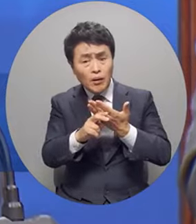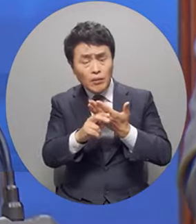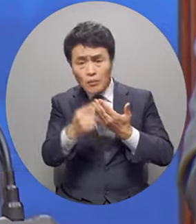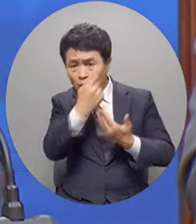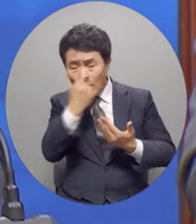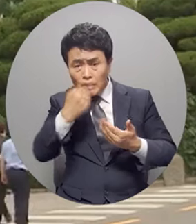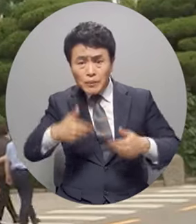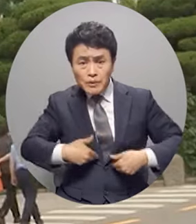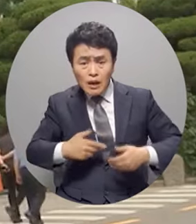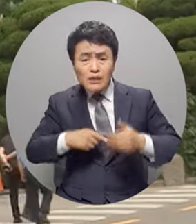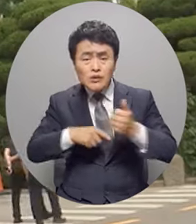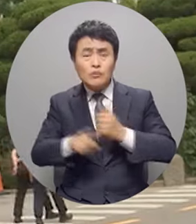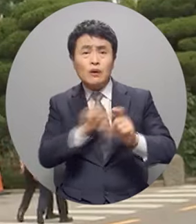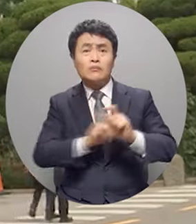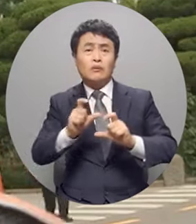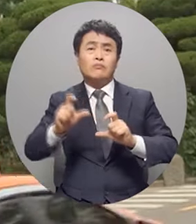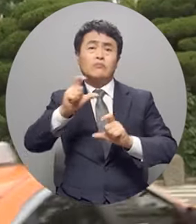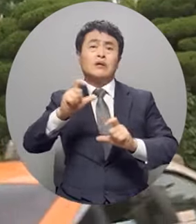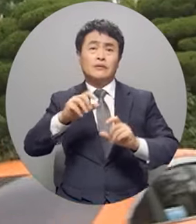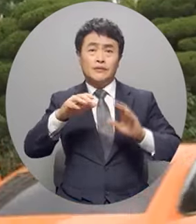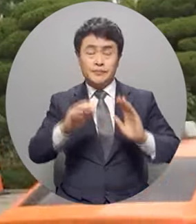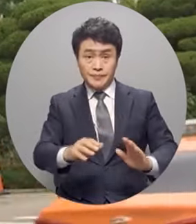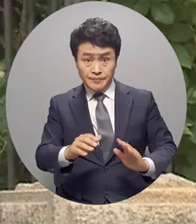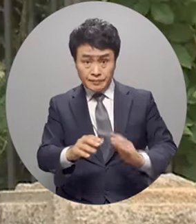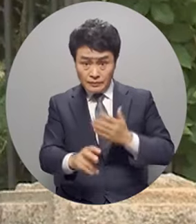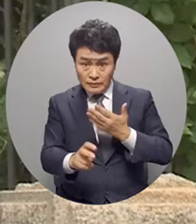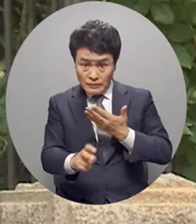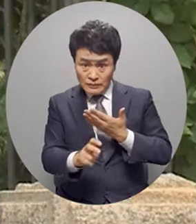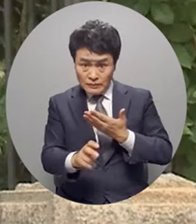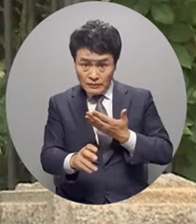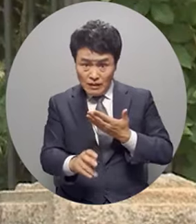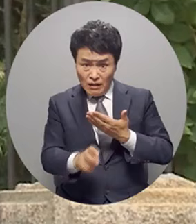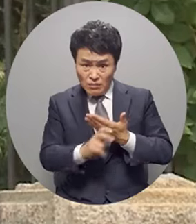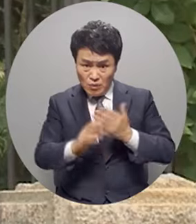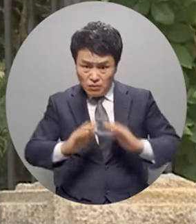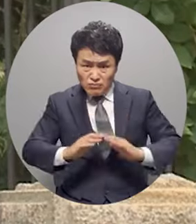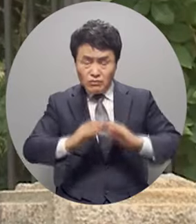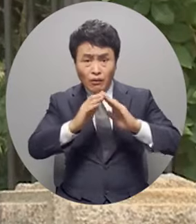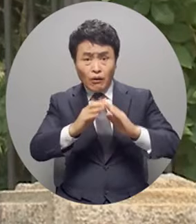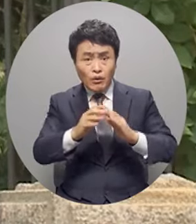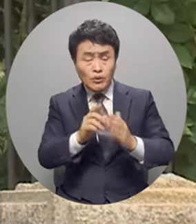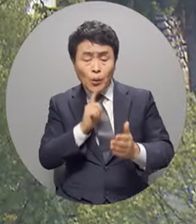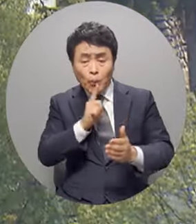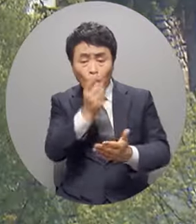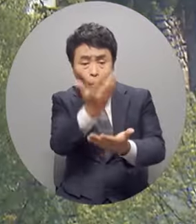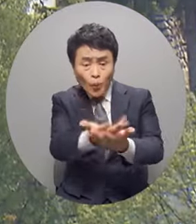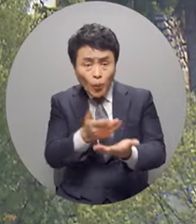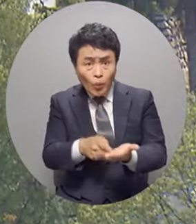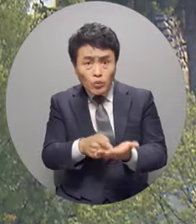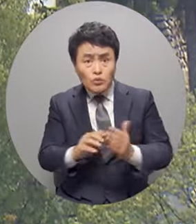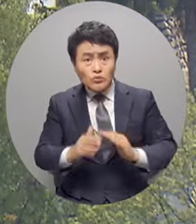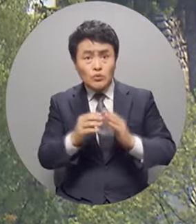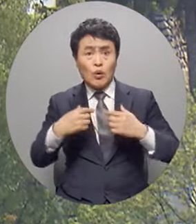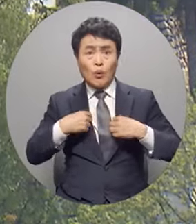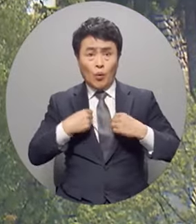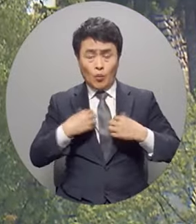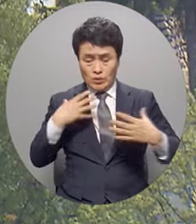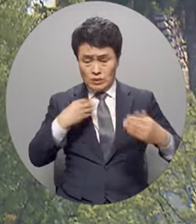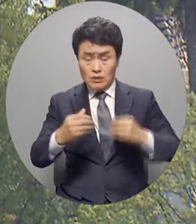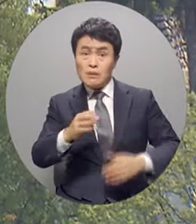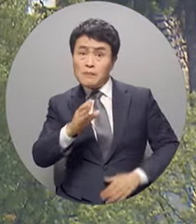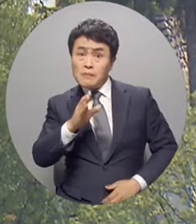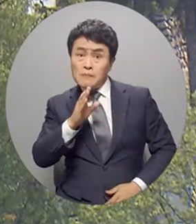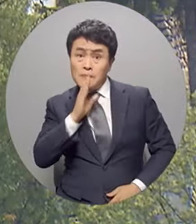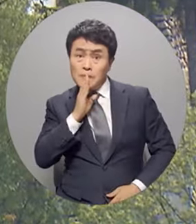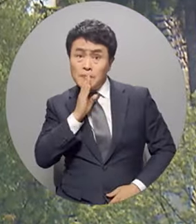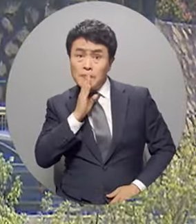있습니다. 감사원은 증축공사의 불법성을 보고서에 상세히 설명했지만 증축공간이 드레스룸과 사우나가 맞는지에